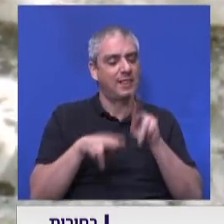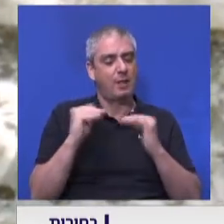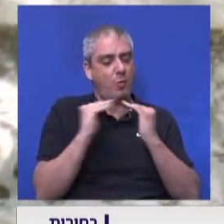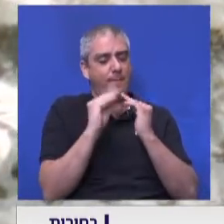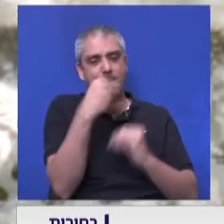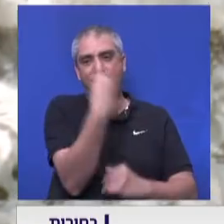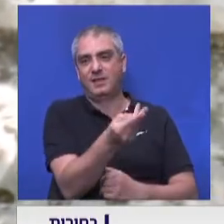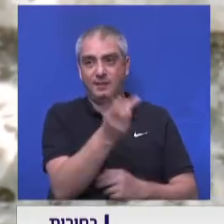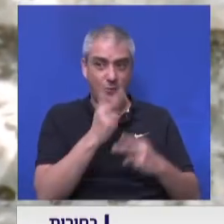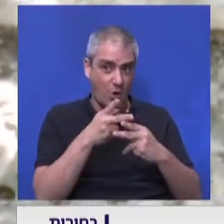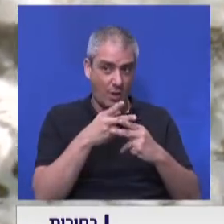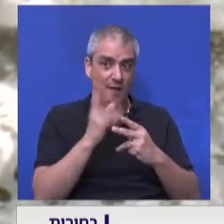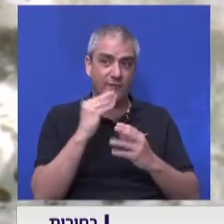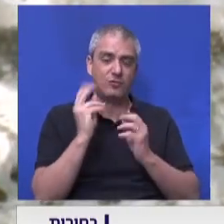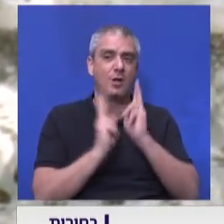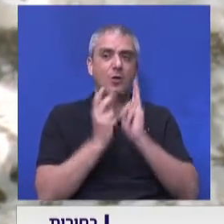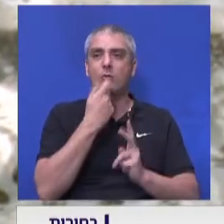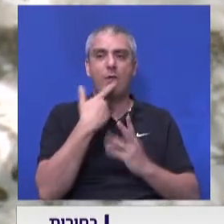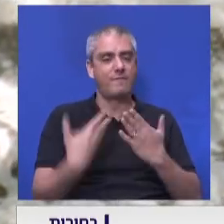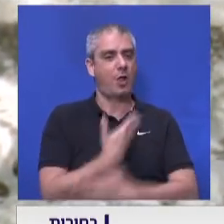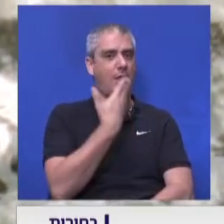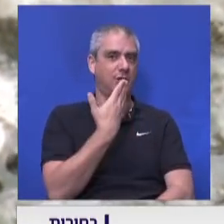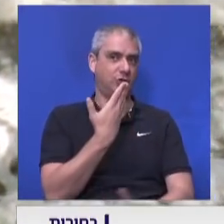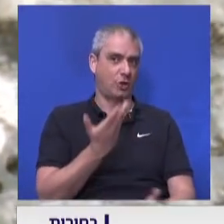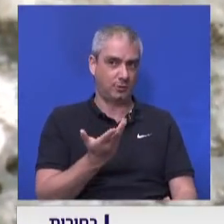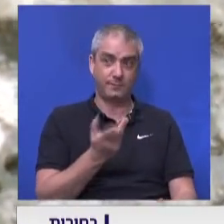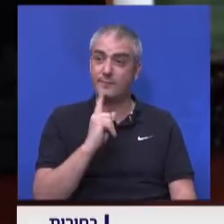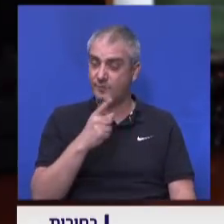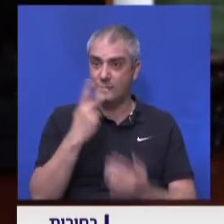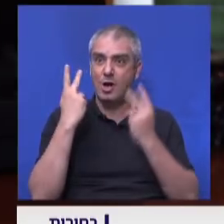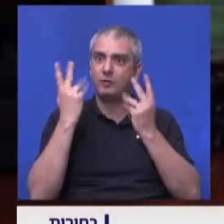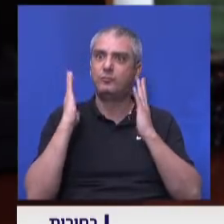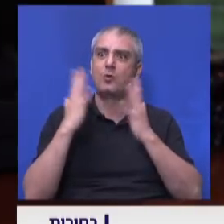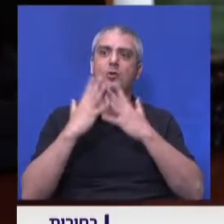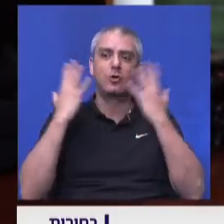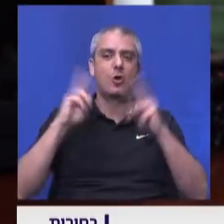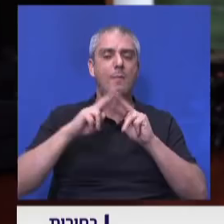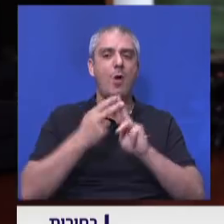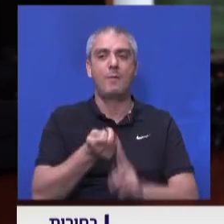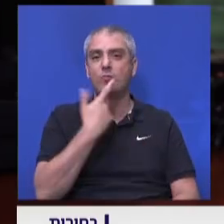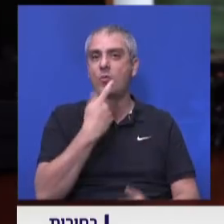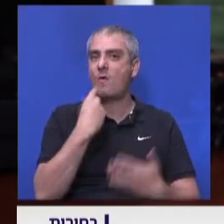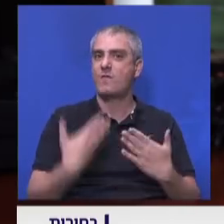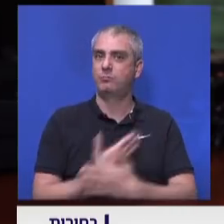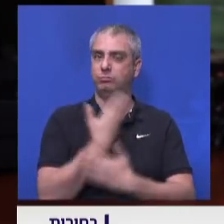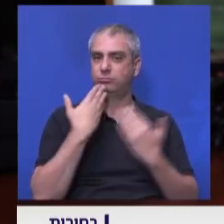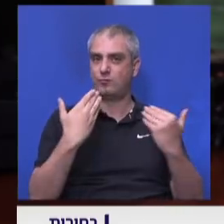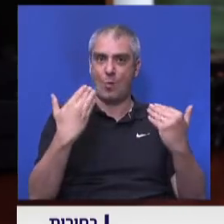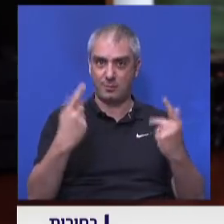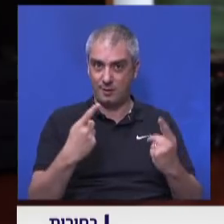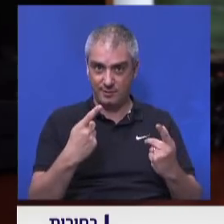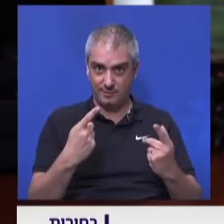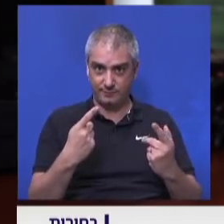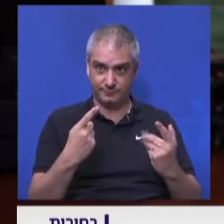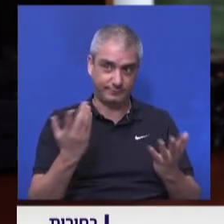ואפשר גם לייצר תרופות חדשות. יש חשיבות מאוד מאוד גדולה בעולם התרופות המודרני